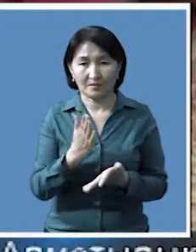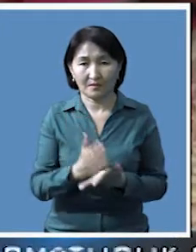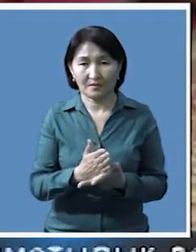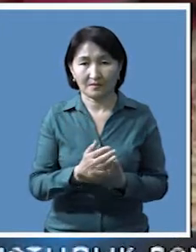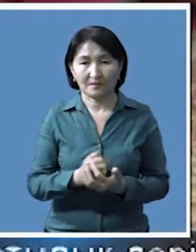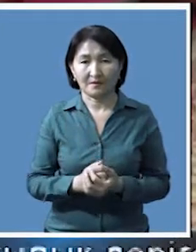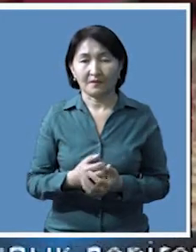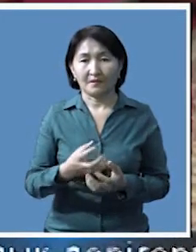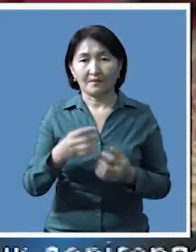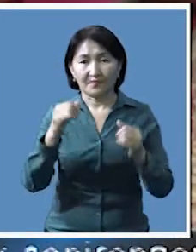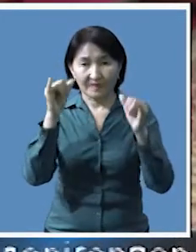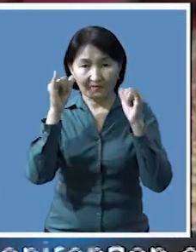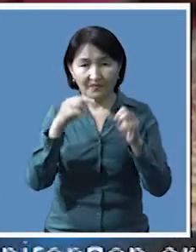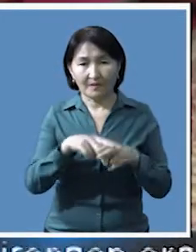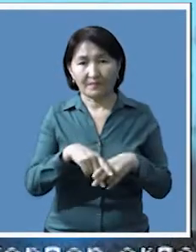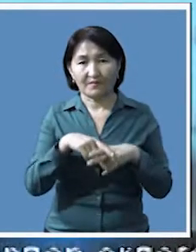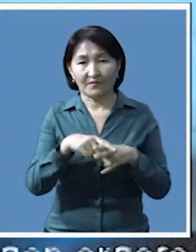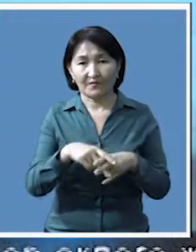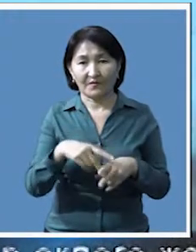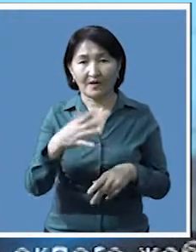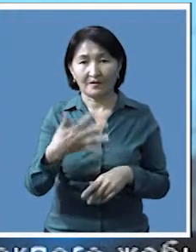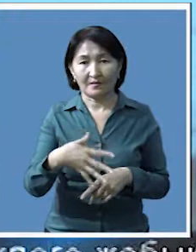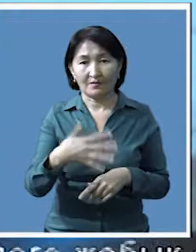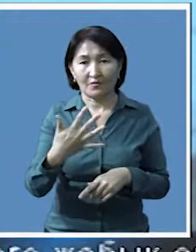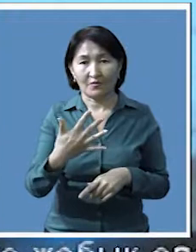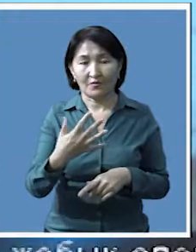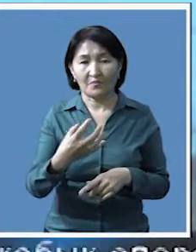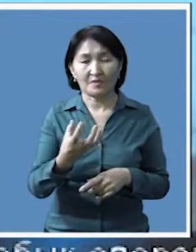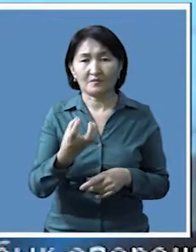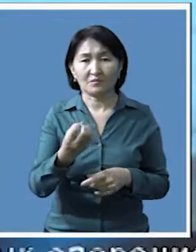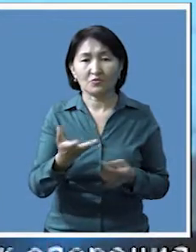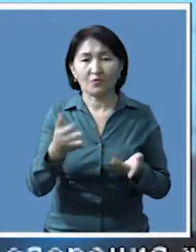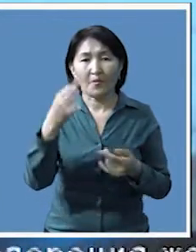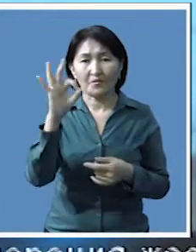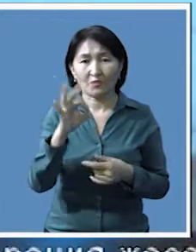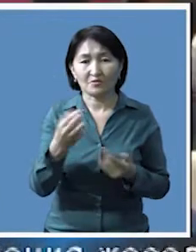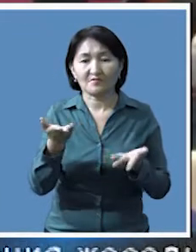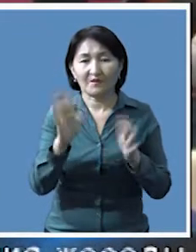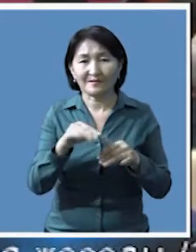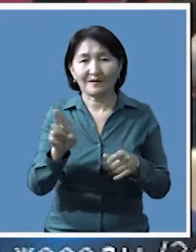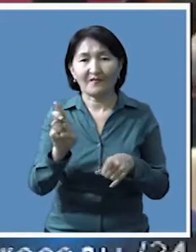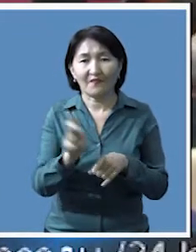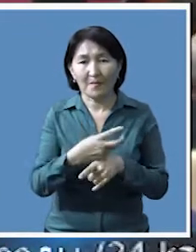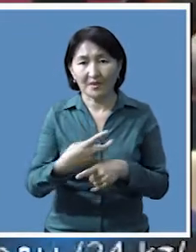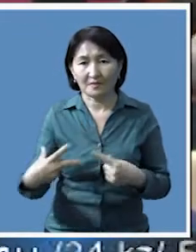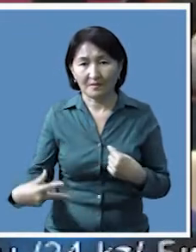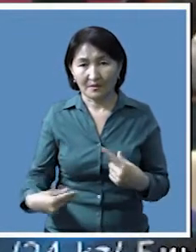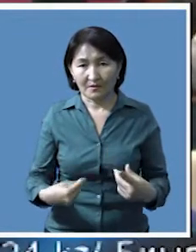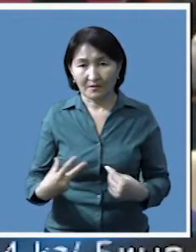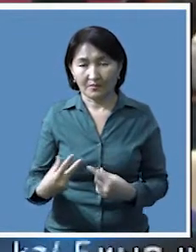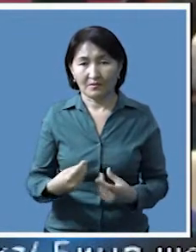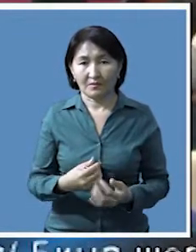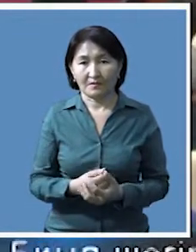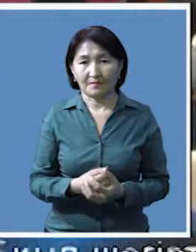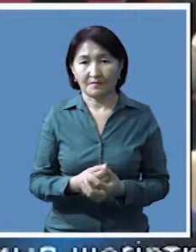мыңнан аса қараусыз қалған иттер мен мысықтарды аулапты. Ал малдарды аурулардан алдын алу жұмыстары сол баяғыша ақсап тұр. Айталық